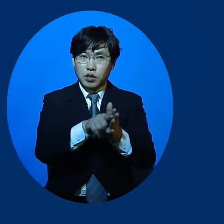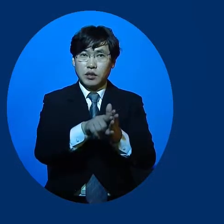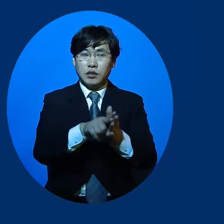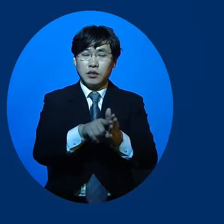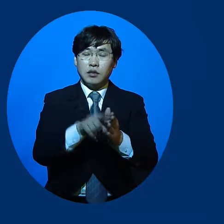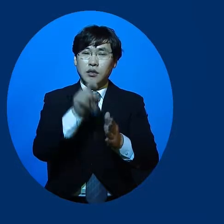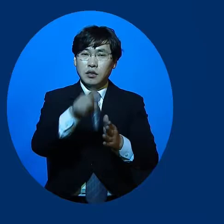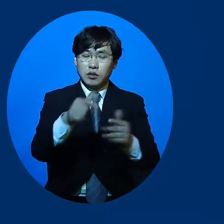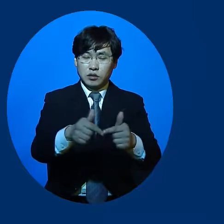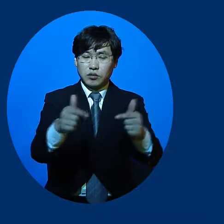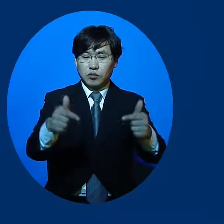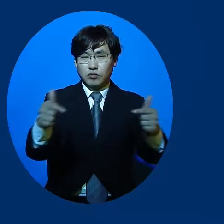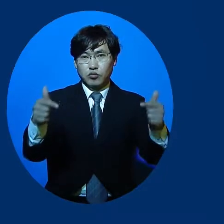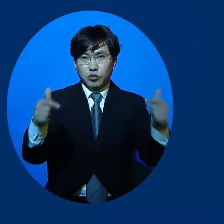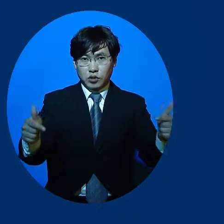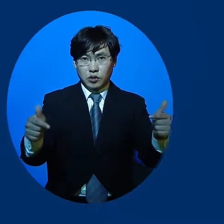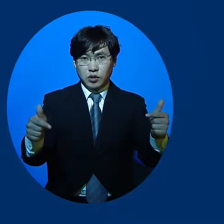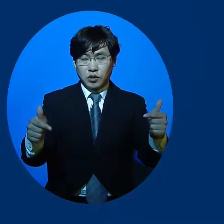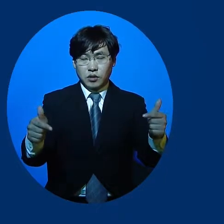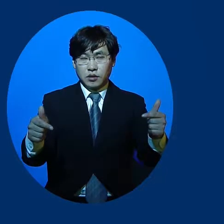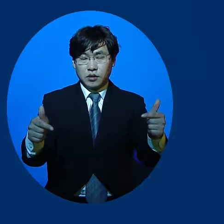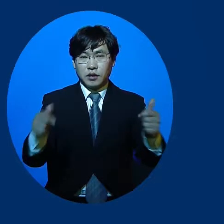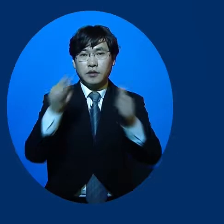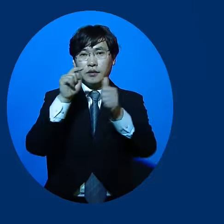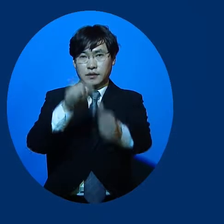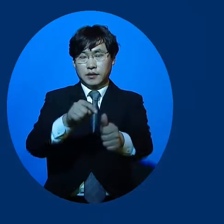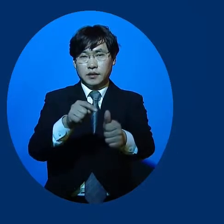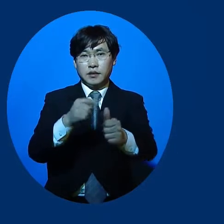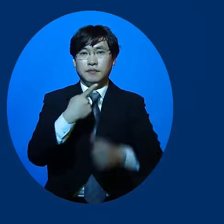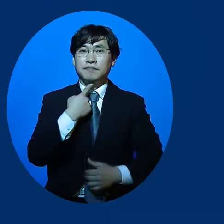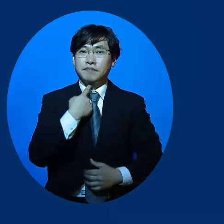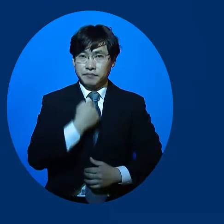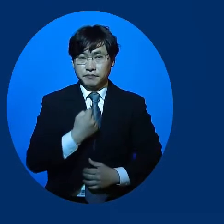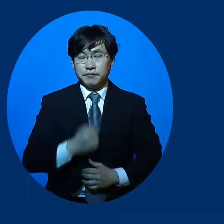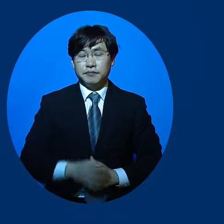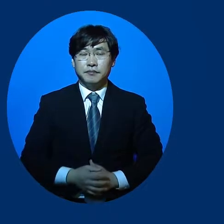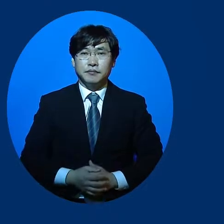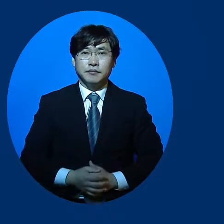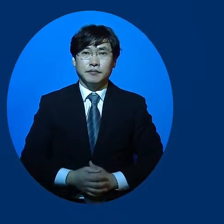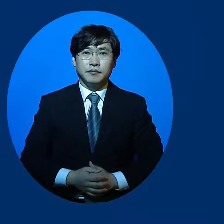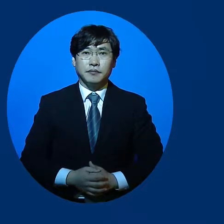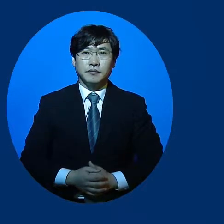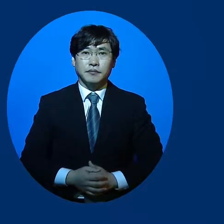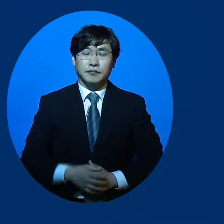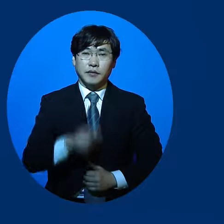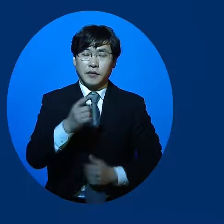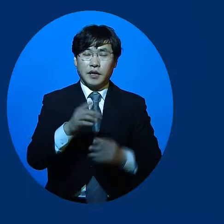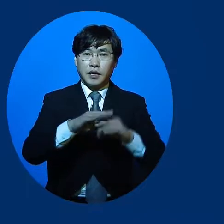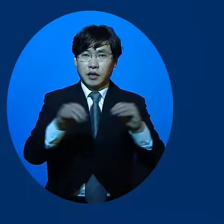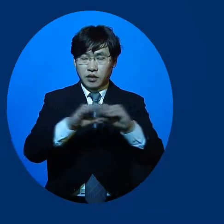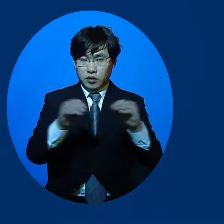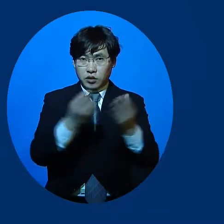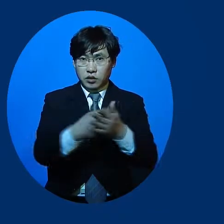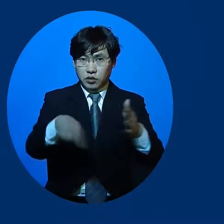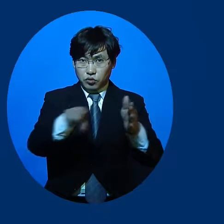속에서 점차적으로 늘려갈 수 있는 방안을 마련하라라고 지시를 하였습니다. 이에 따라